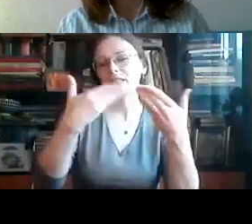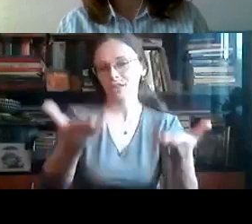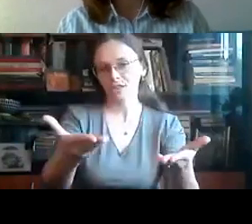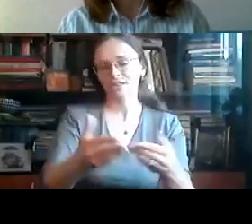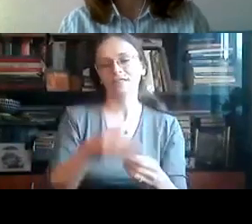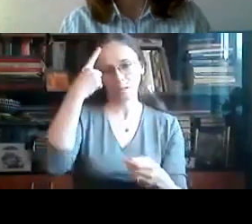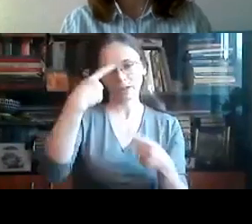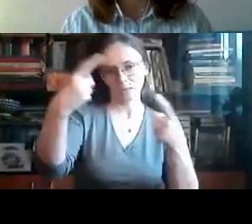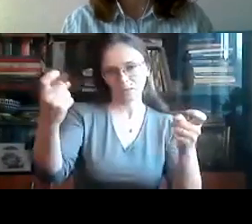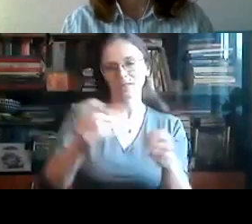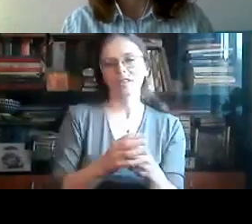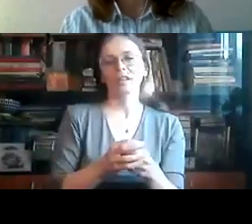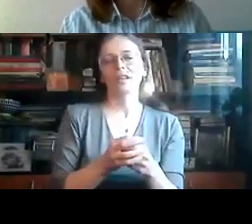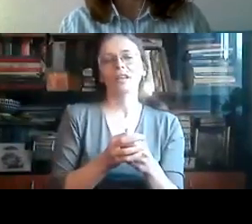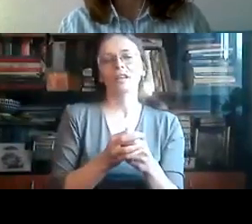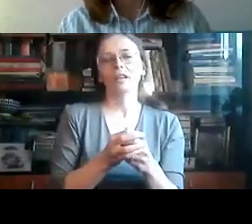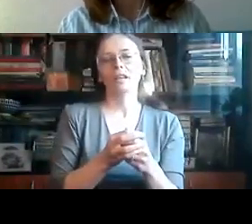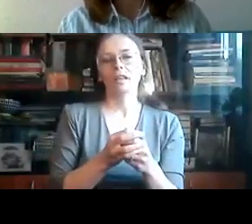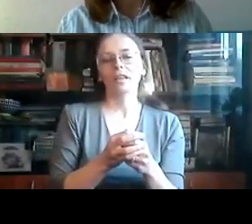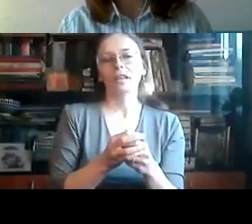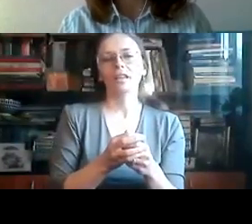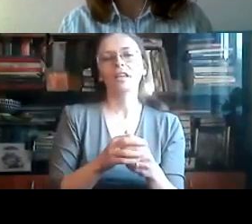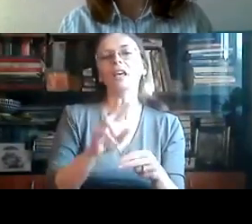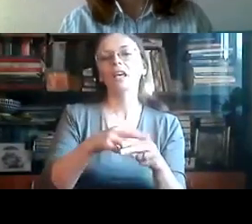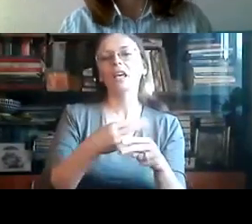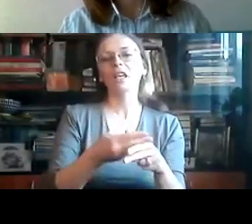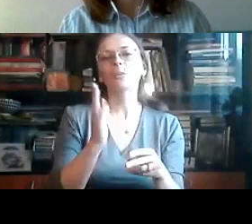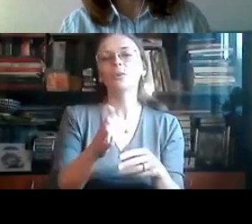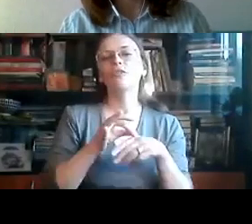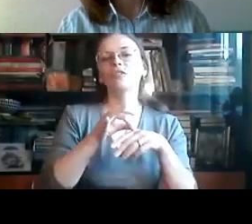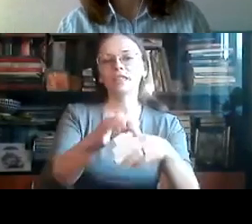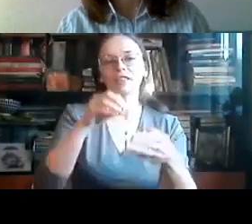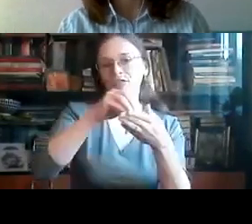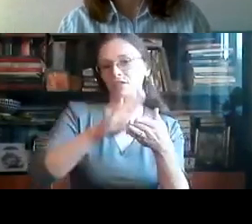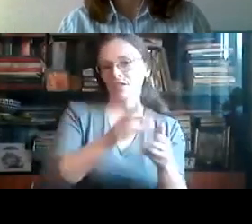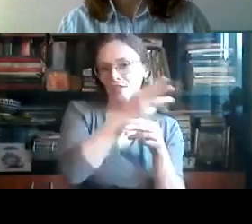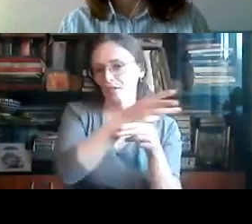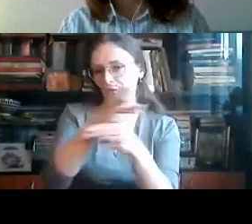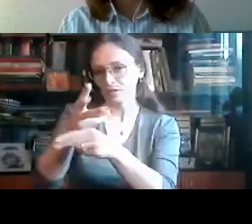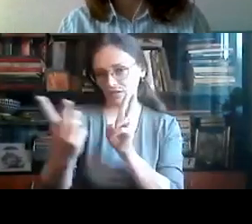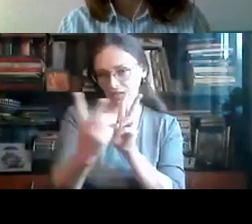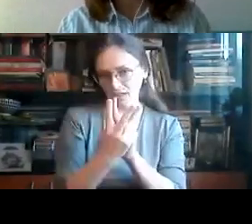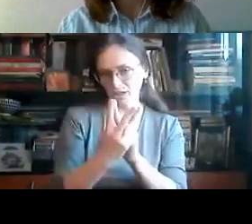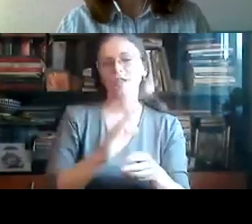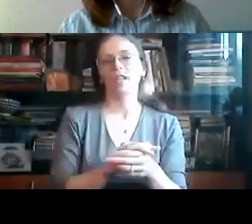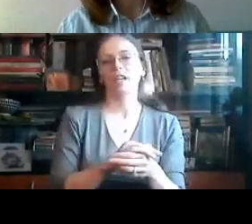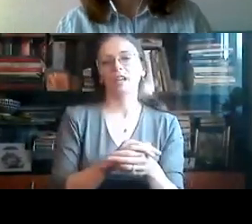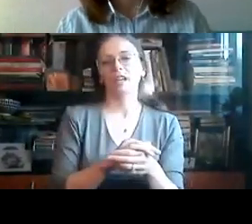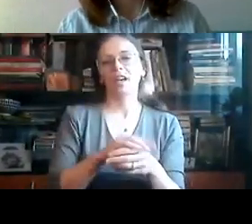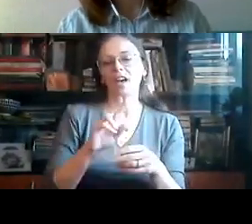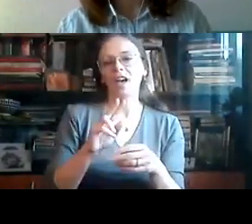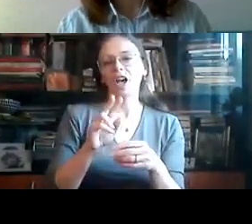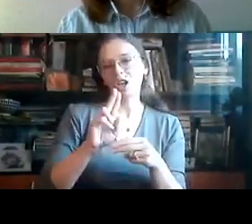будет вестись видеозапись нашей встречи. Я надеюсь, что у нас технически все получится, и